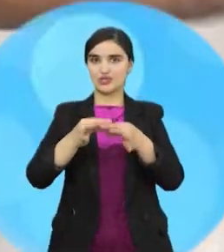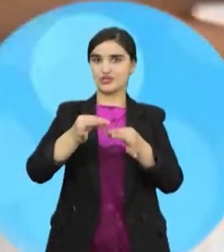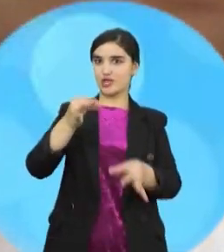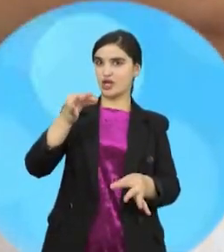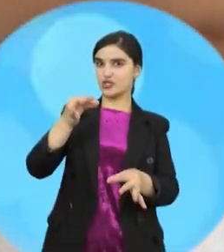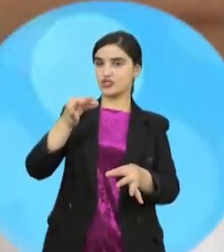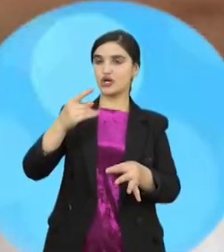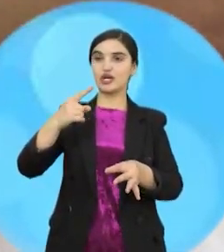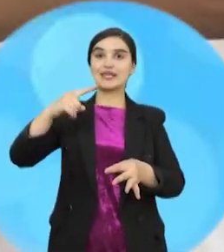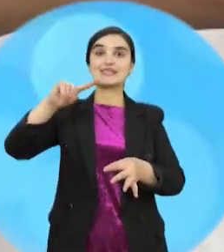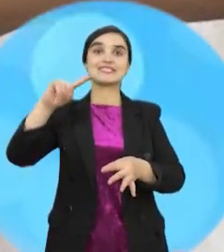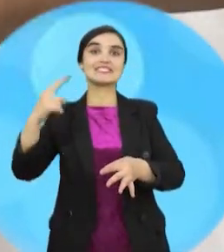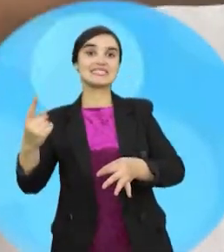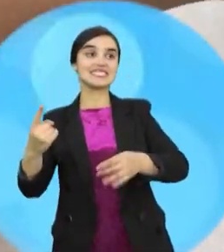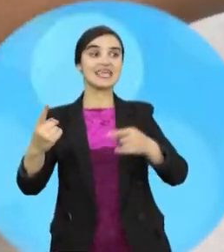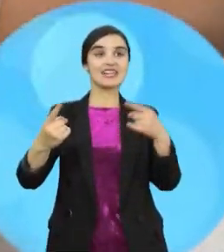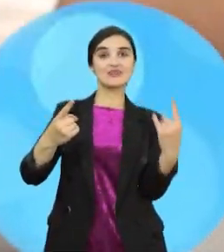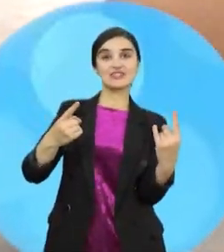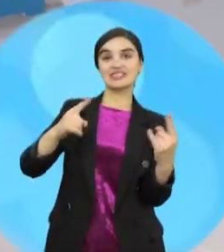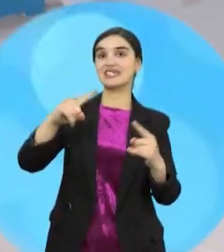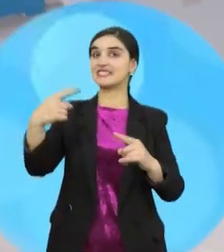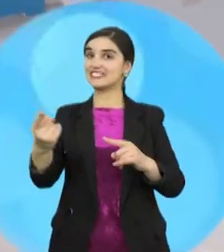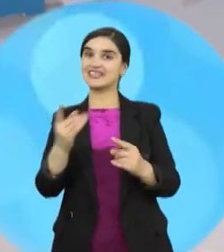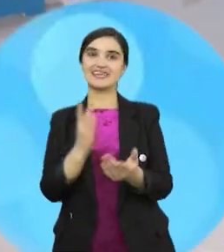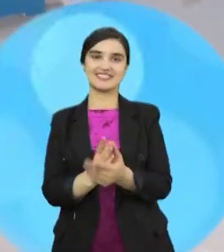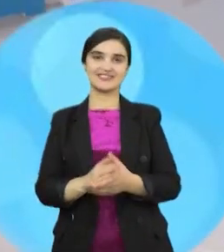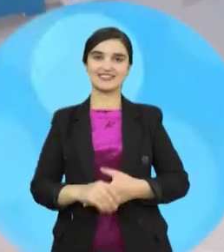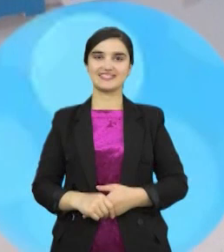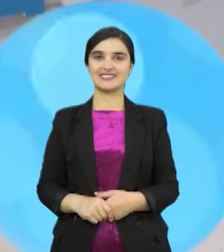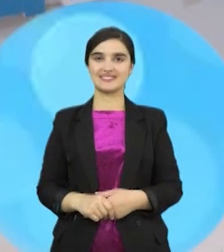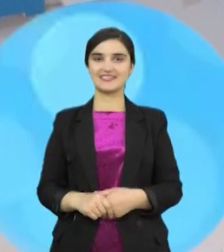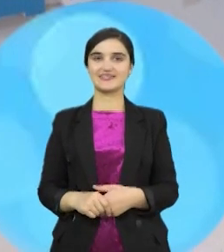نایچه سمت خود را عوض میکند.